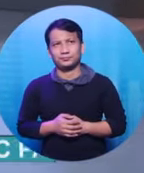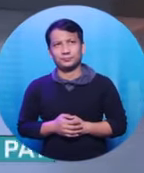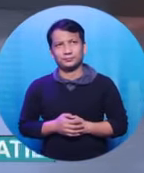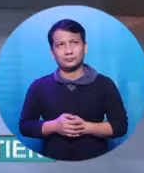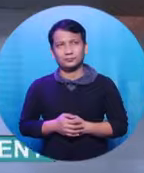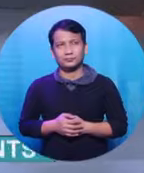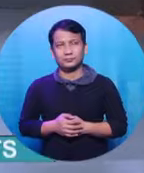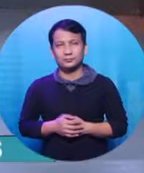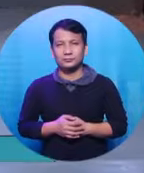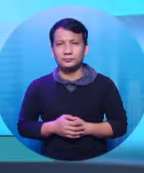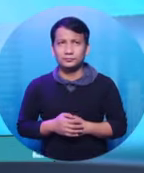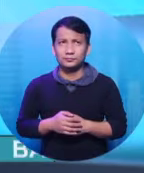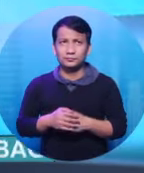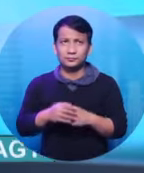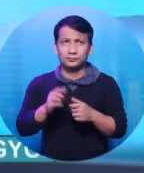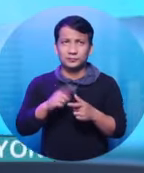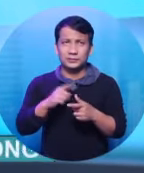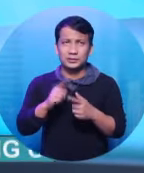At